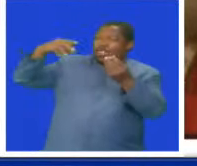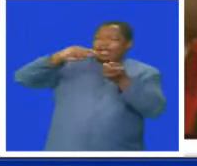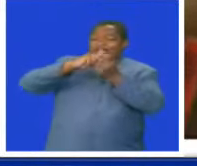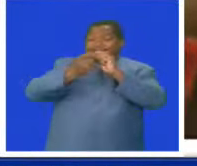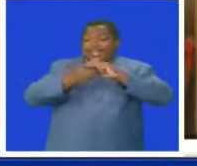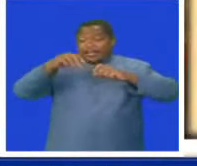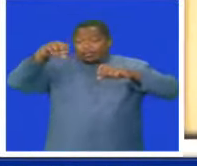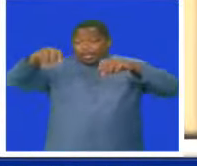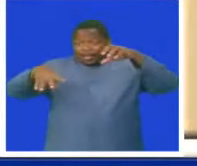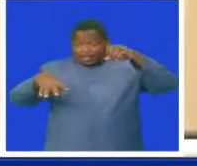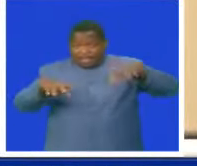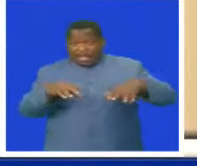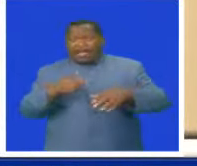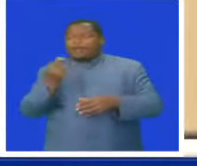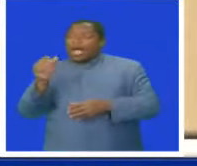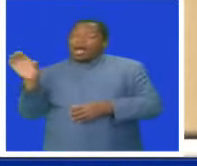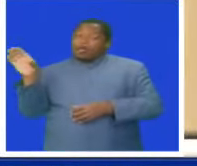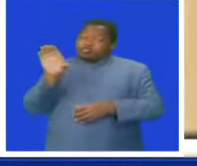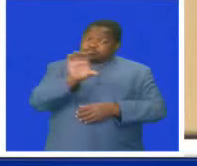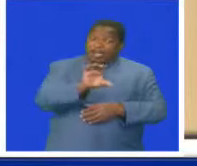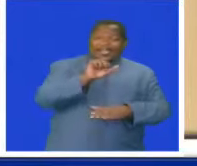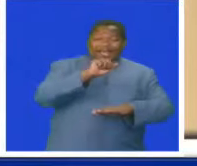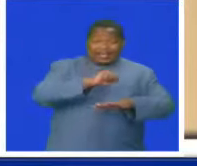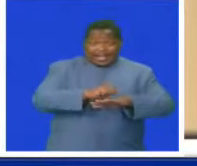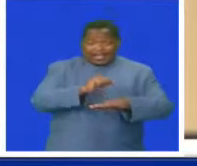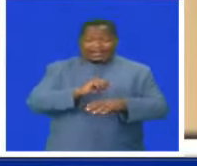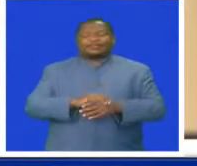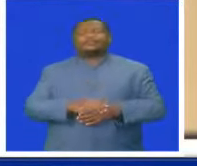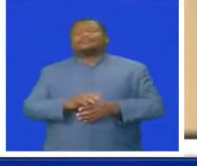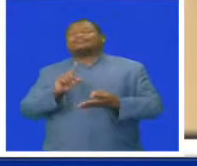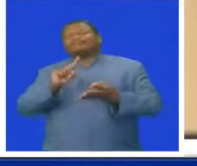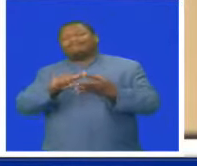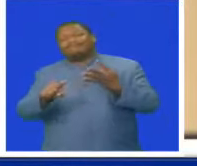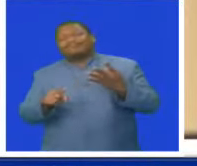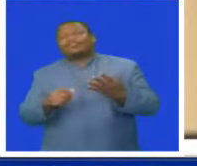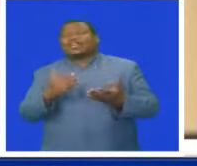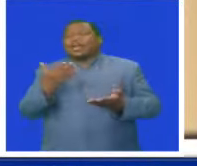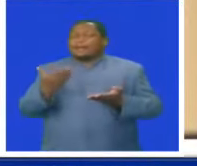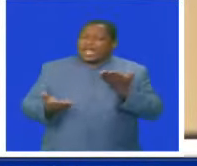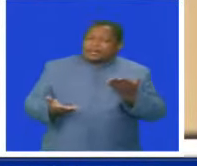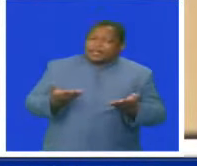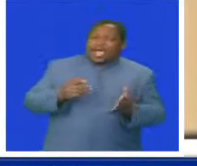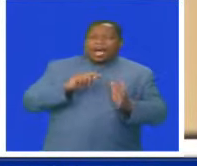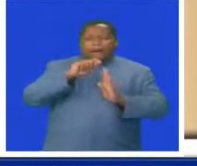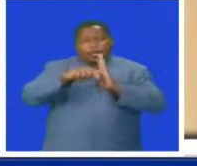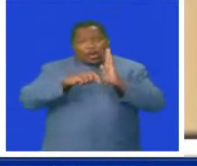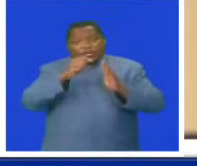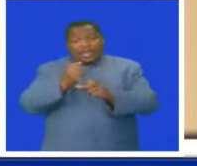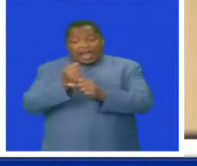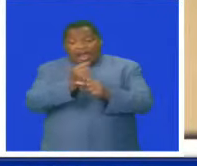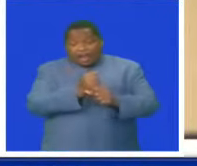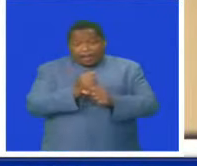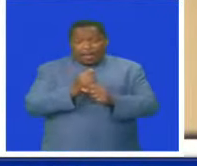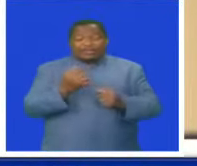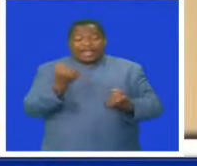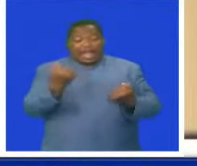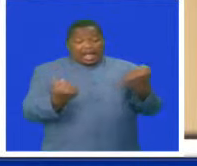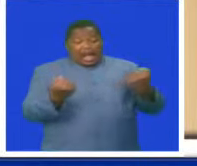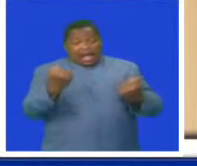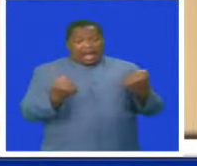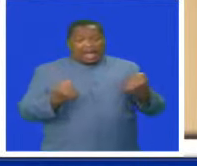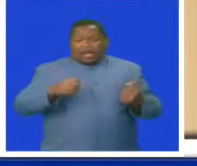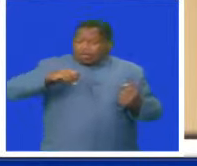ngileminye imisebenti lengaletha mhlambe timoto letiletha letikhokha tintuthu